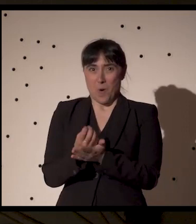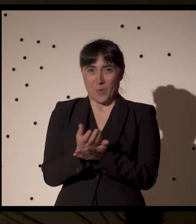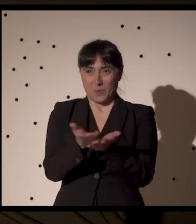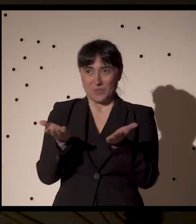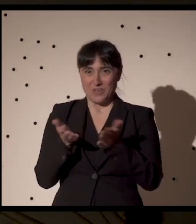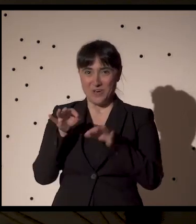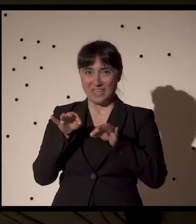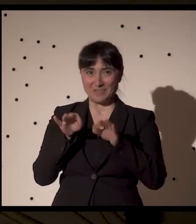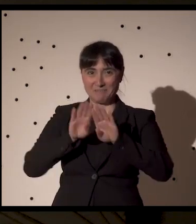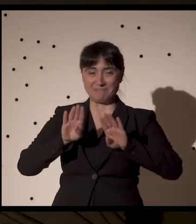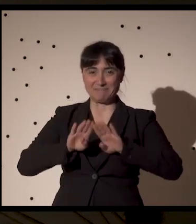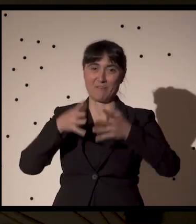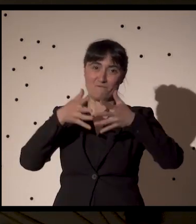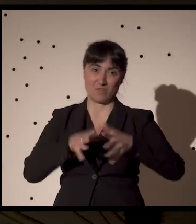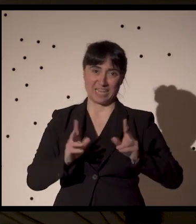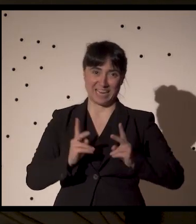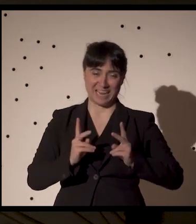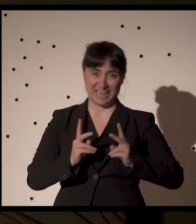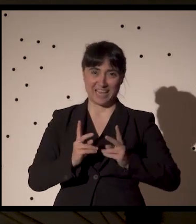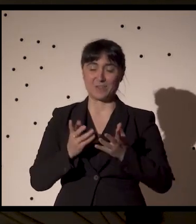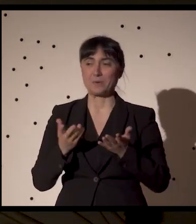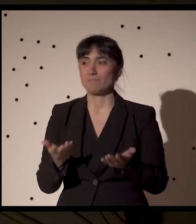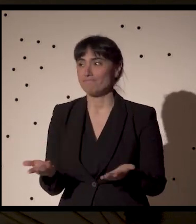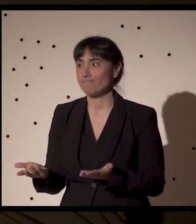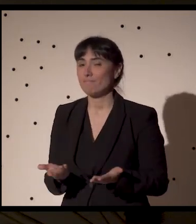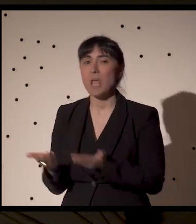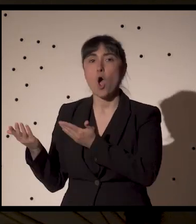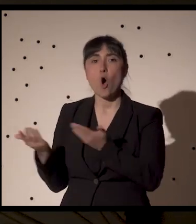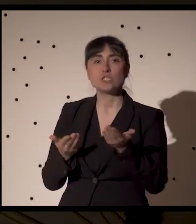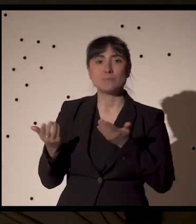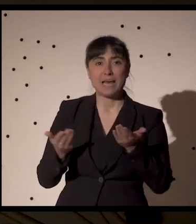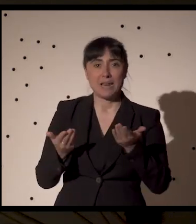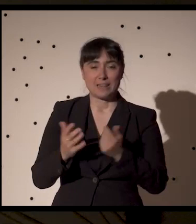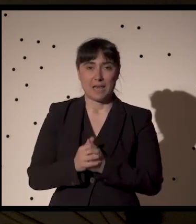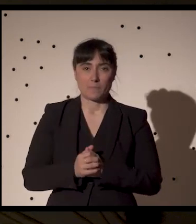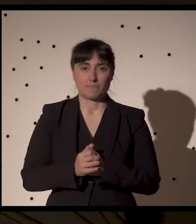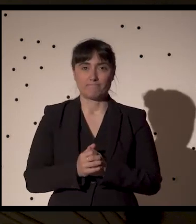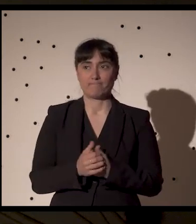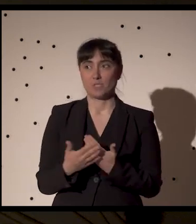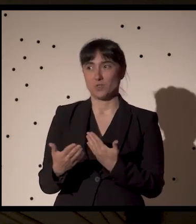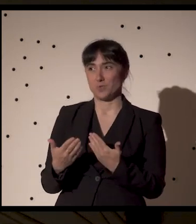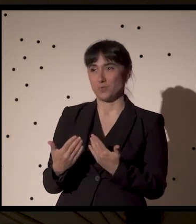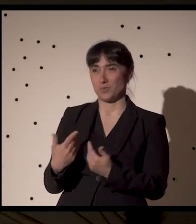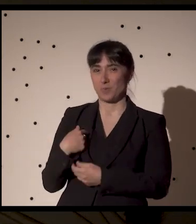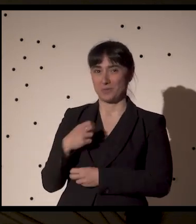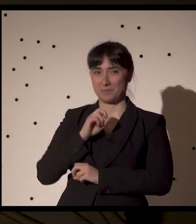ospitalità e sulle ospitalità Anticipo subito che